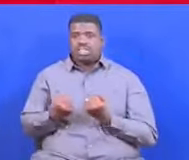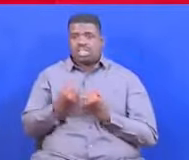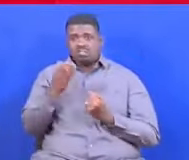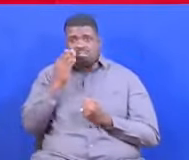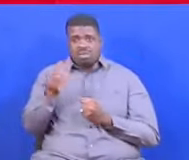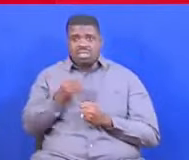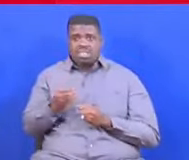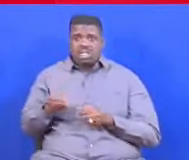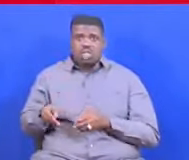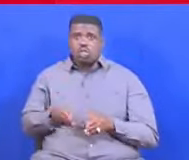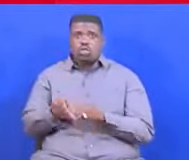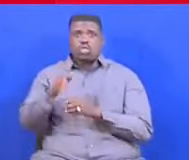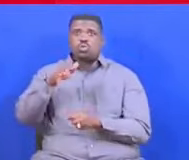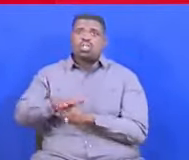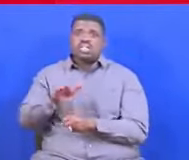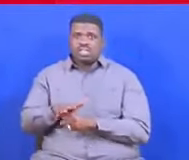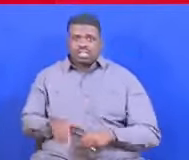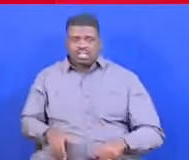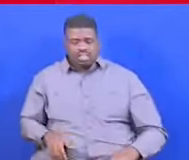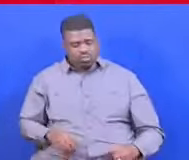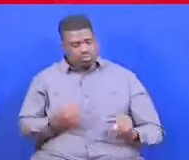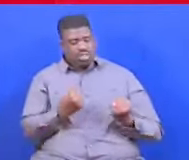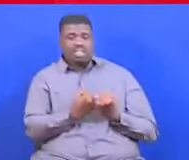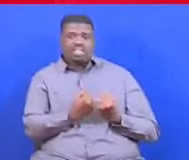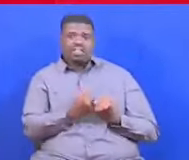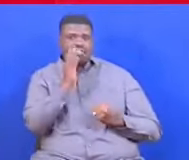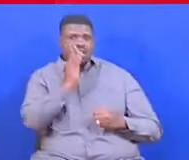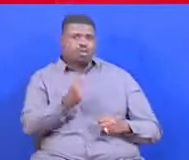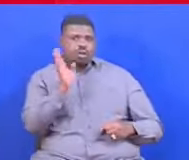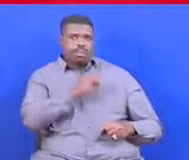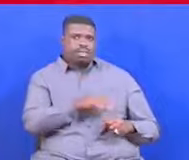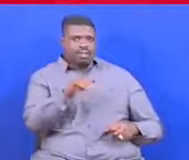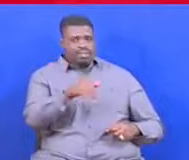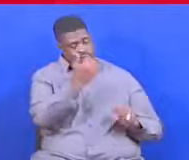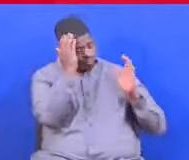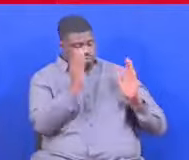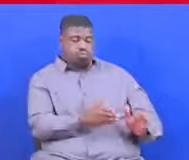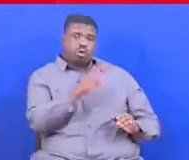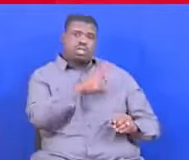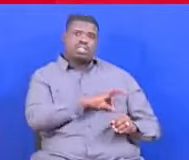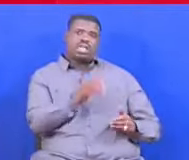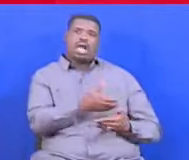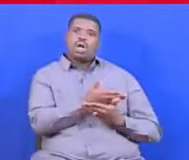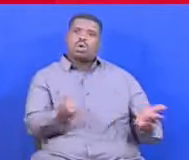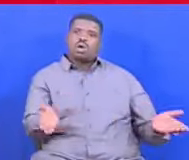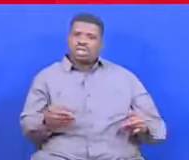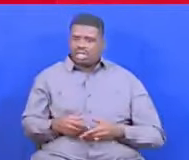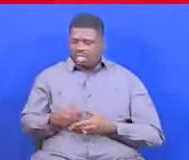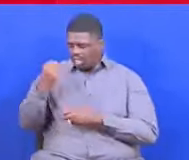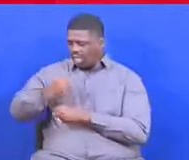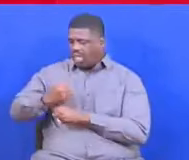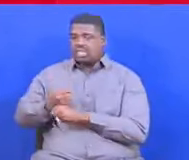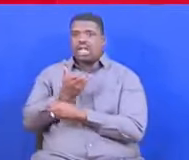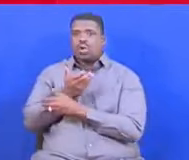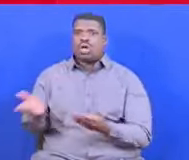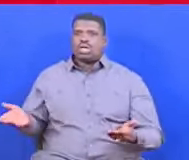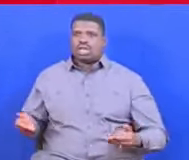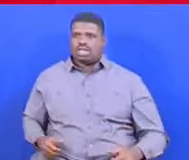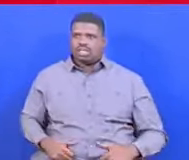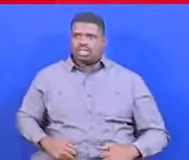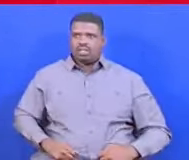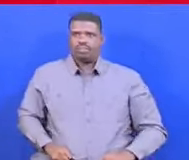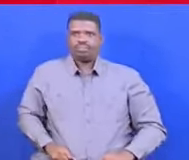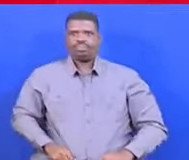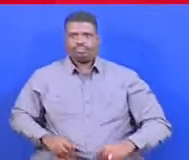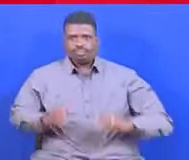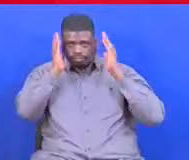wengi Tanzania hii, tunatengeneza vijana ambao wanamaliza vyuo vikuu lakini hawatakuwa na ajira wala hawatakuwa na kazi.